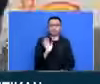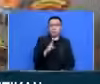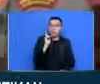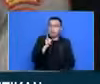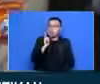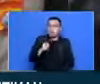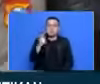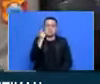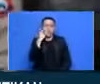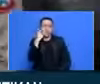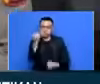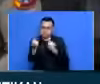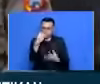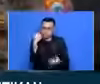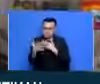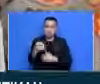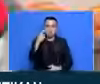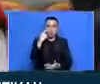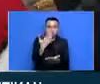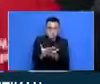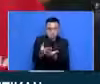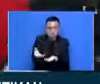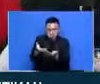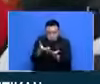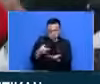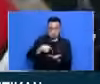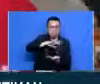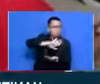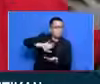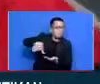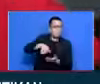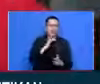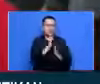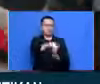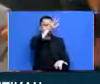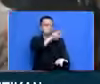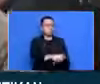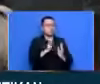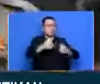bukti keputusan ini selanjutnya akan dibawa dalam forum majelis kehormatan